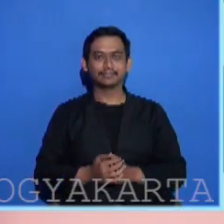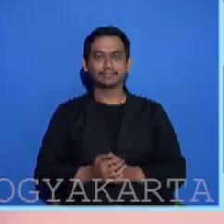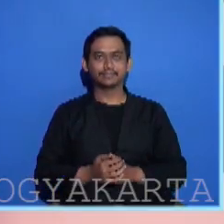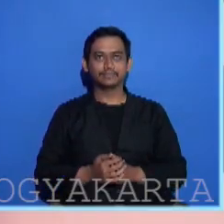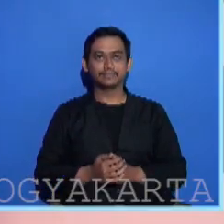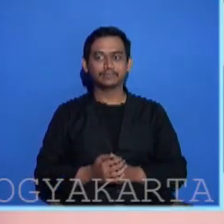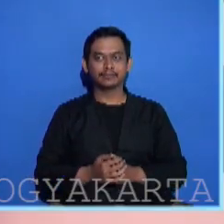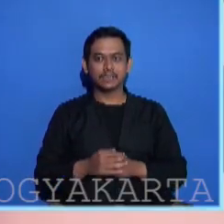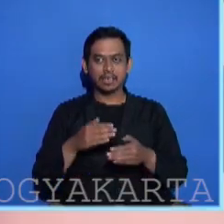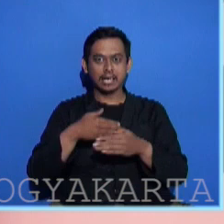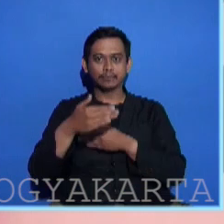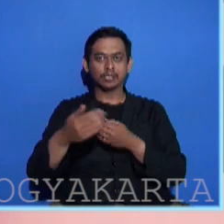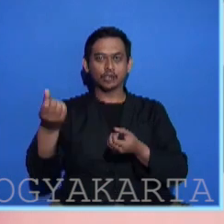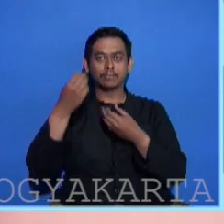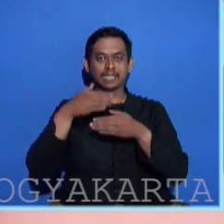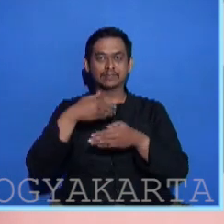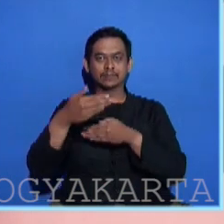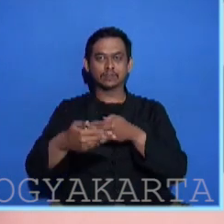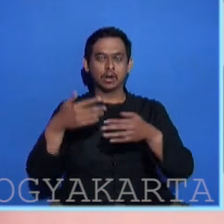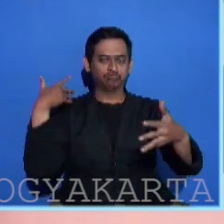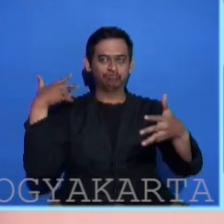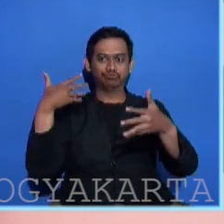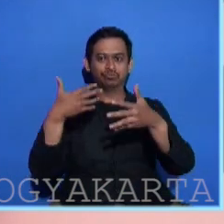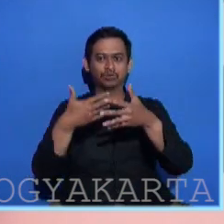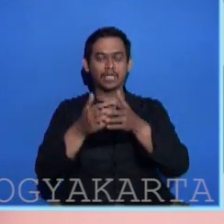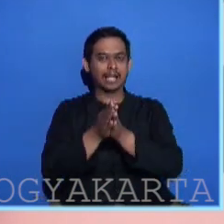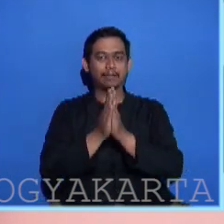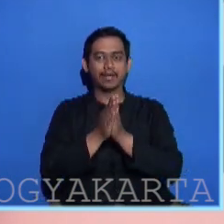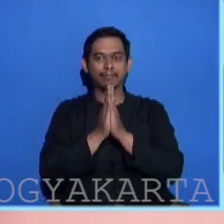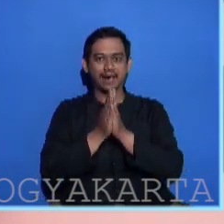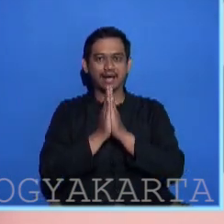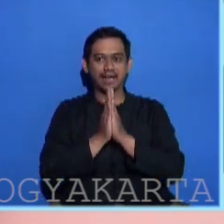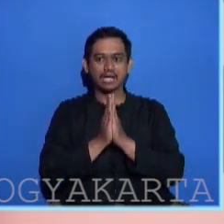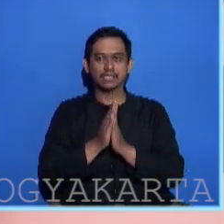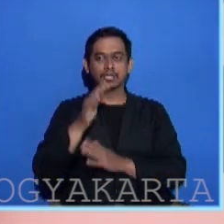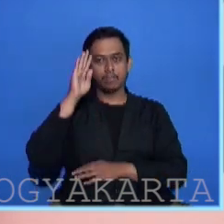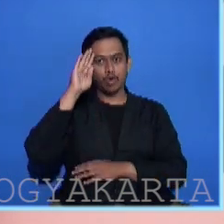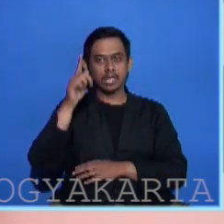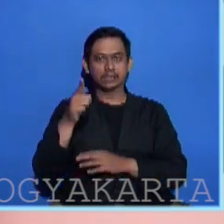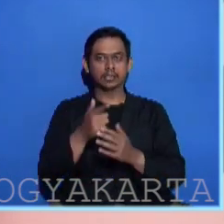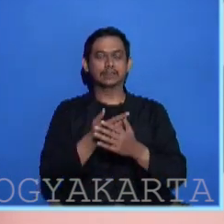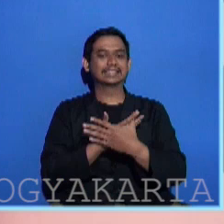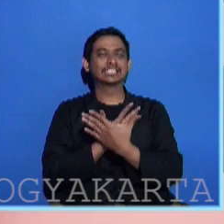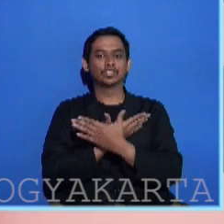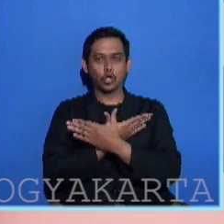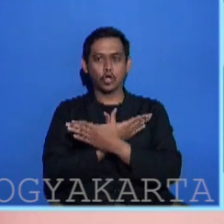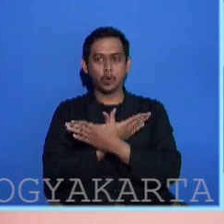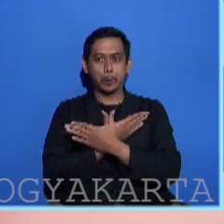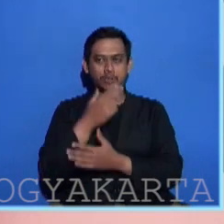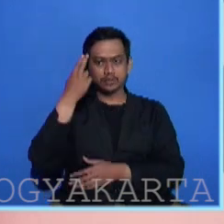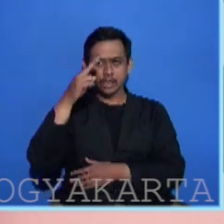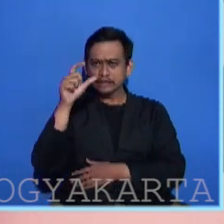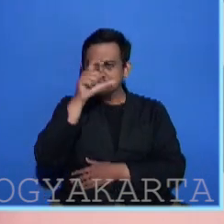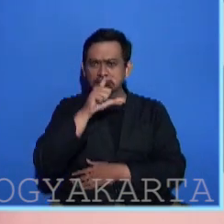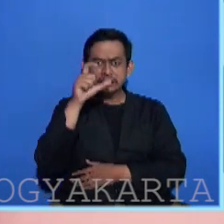kita akan informasi selanjutnya saudara selama libur lebaran satuan lalu lintas Polres Gunung Kidul rekayasa lalu lintas penerapan rekayasa